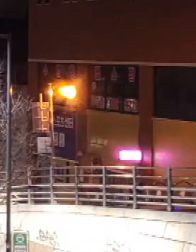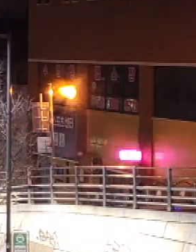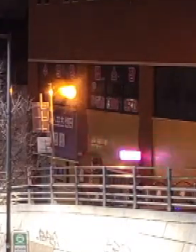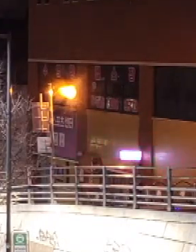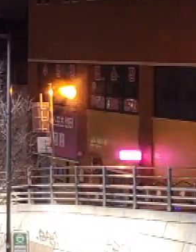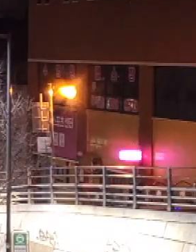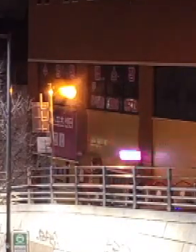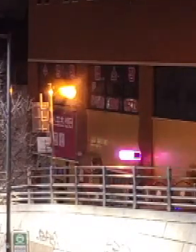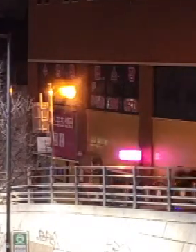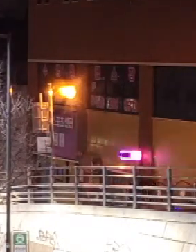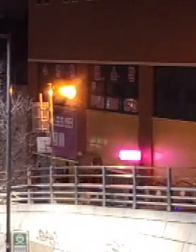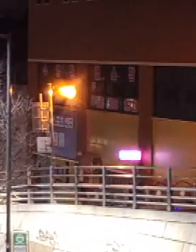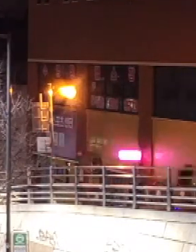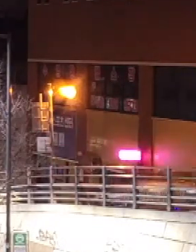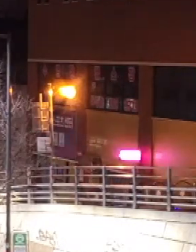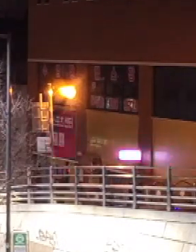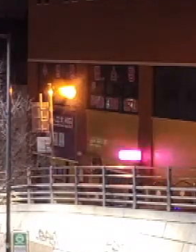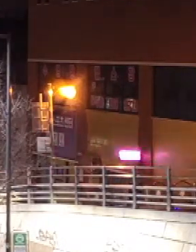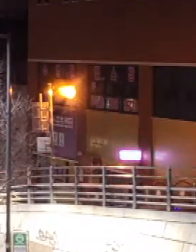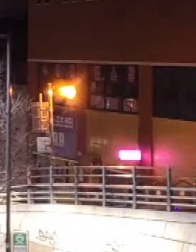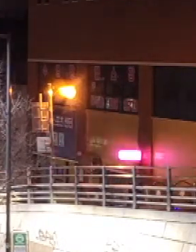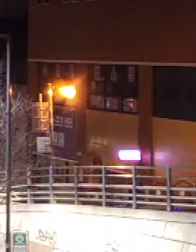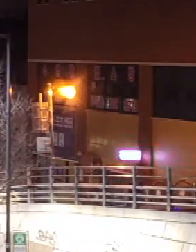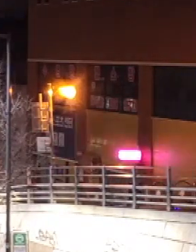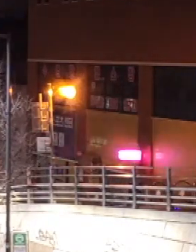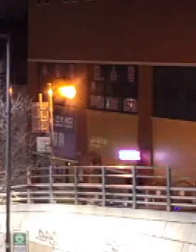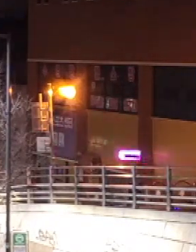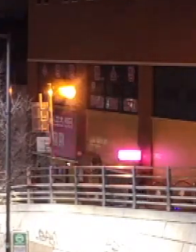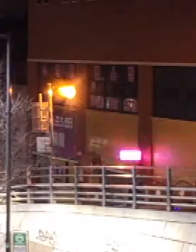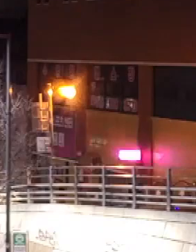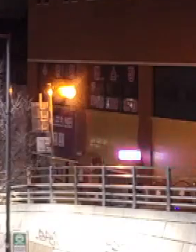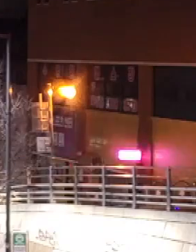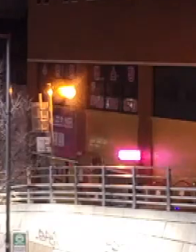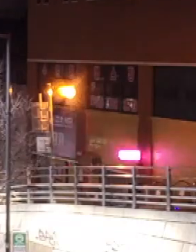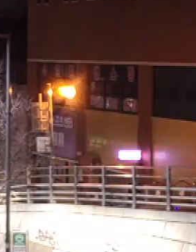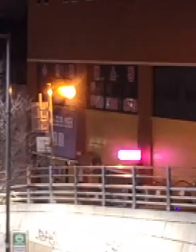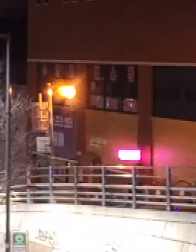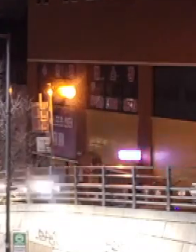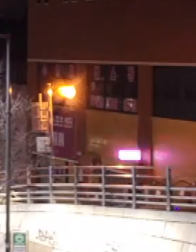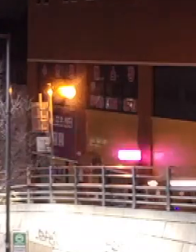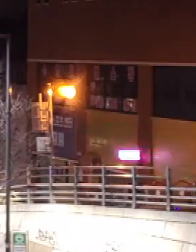여러분은 지금 CTS 뉴스를 시청하고 계십니다.